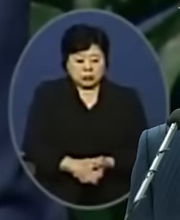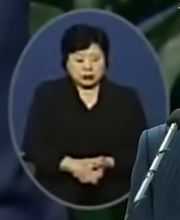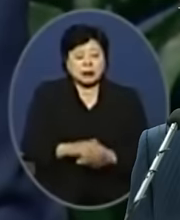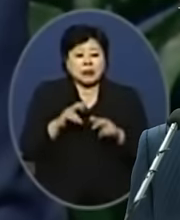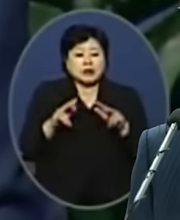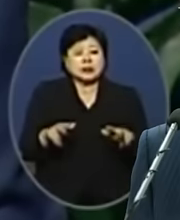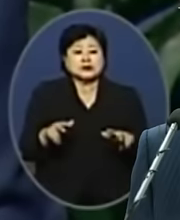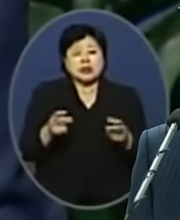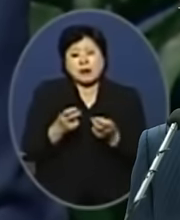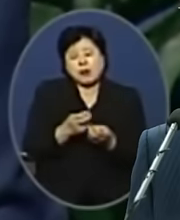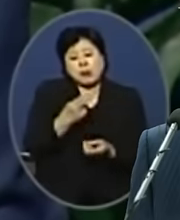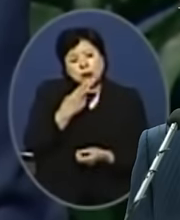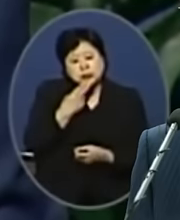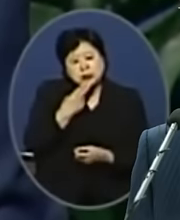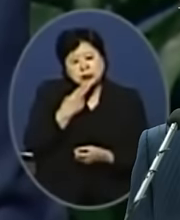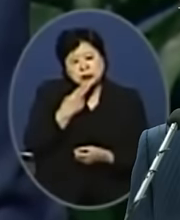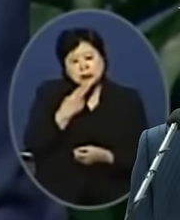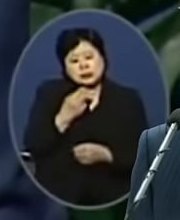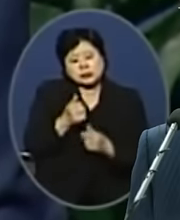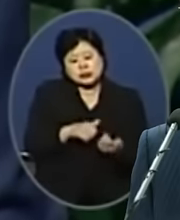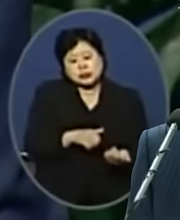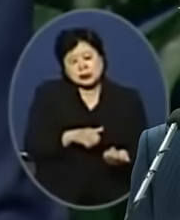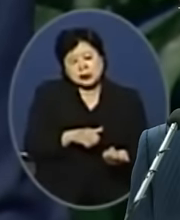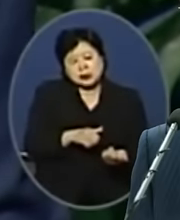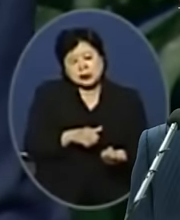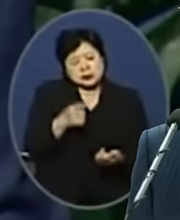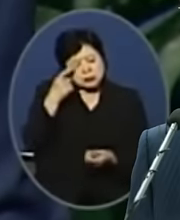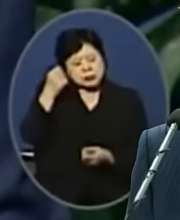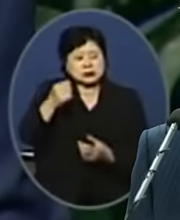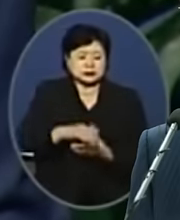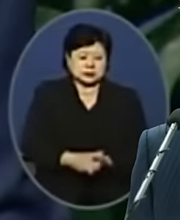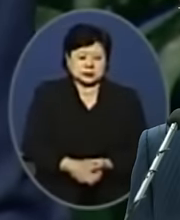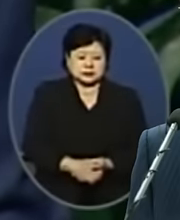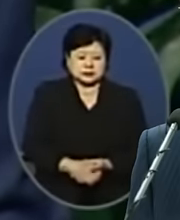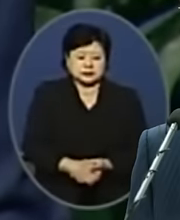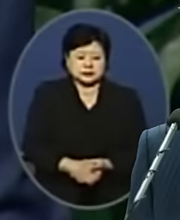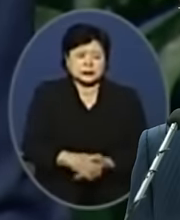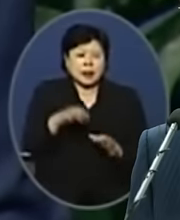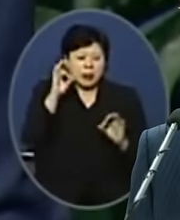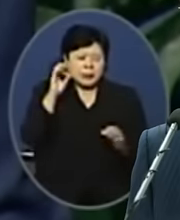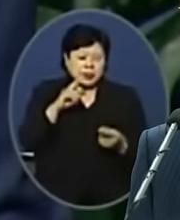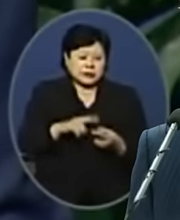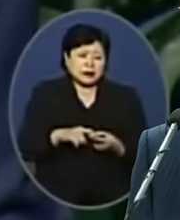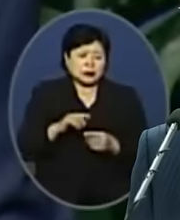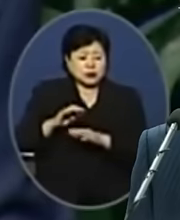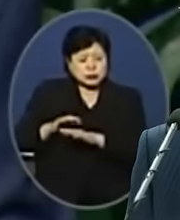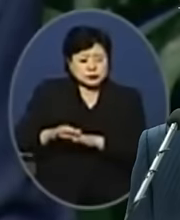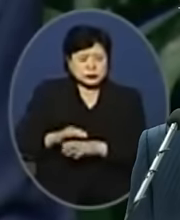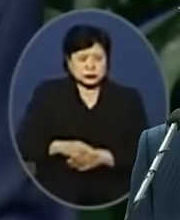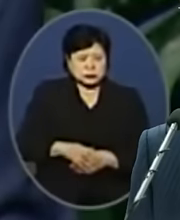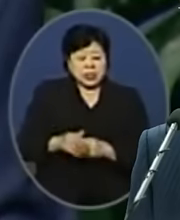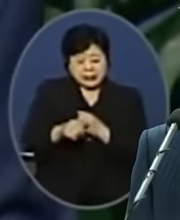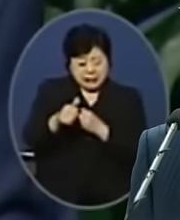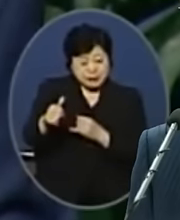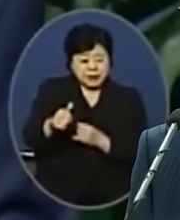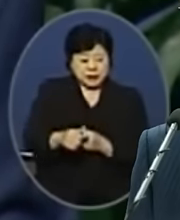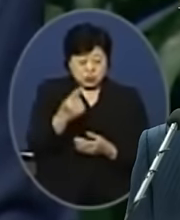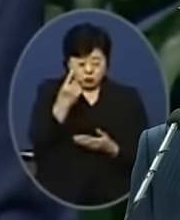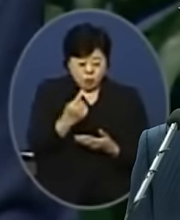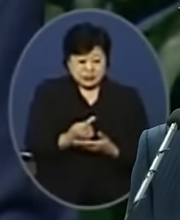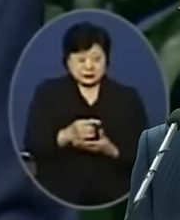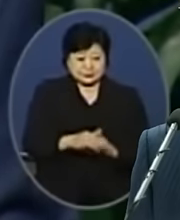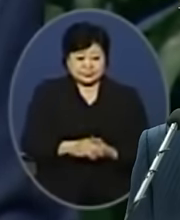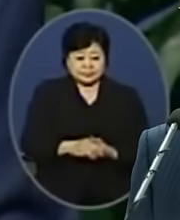이제는 별 도리 없이 죽었다, 그렇게 생각했습니다. 가만 그냥 내버려 두었을겠어요? 남편이 들어와서